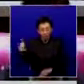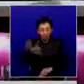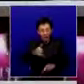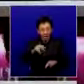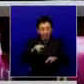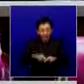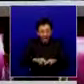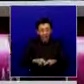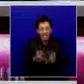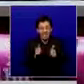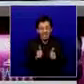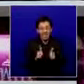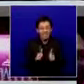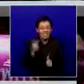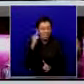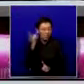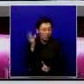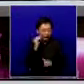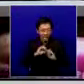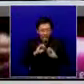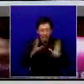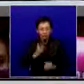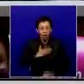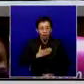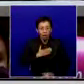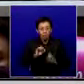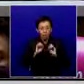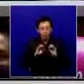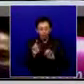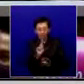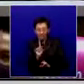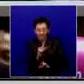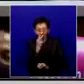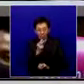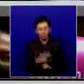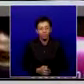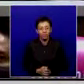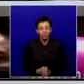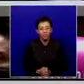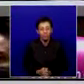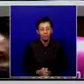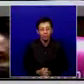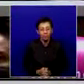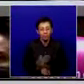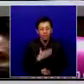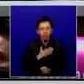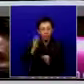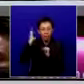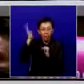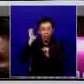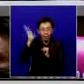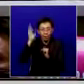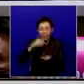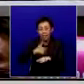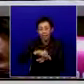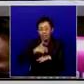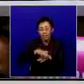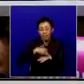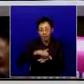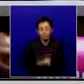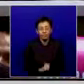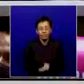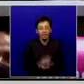ดีแล้วจะได้ฟังชัดๆเลยว่าสรัญวุฒิจะสอนมวยยังไงแต่ก่อนอื่นเนี่ยผมจะอภิปรายเนี่ยผมจะกราบเรียนท่าน